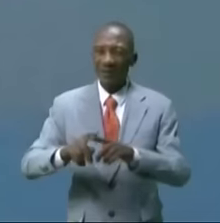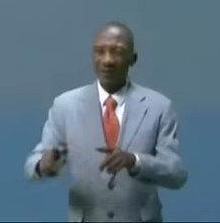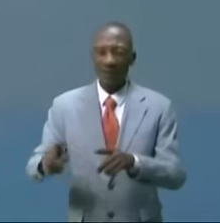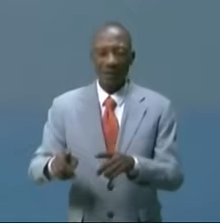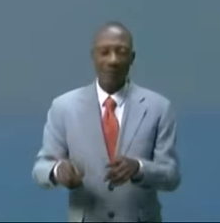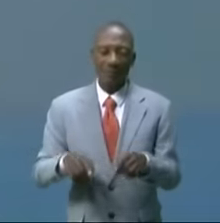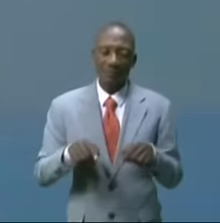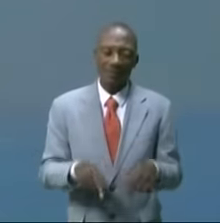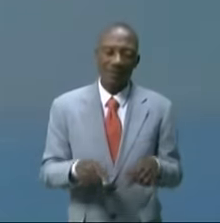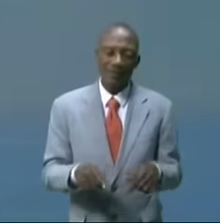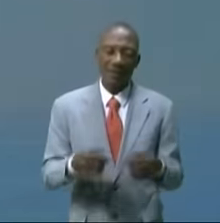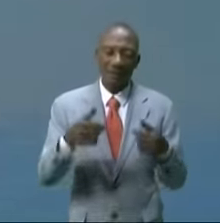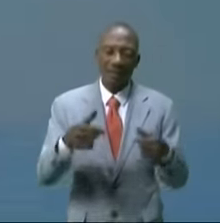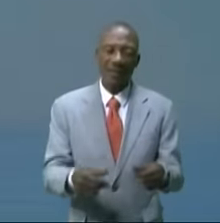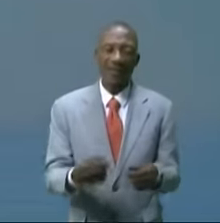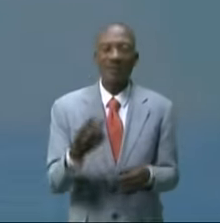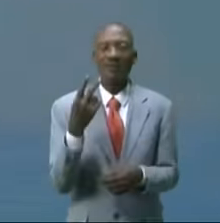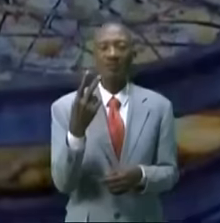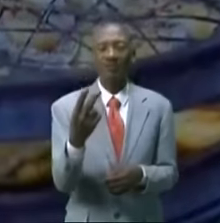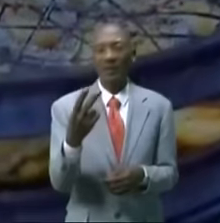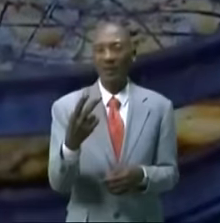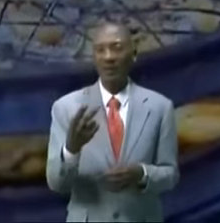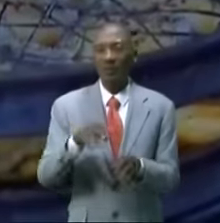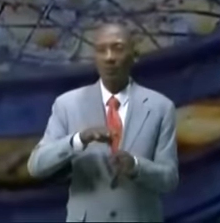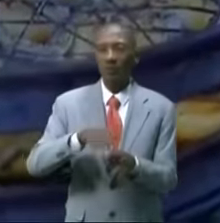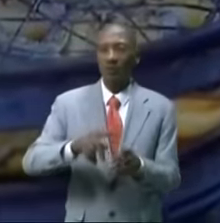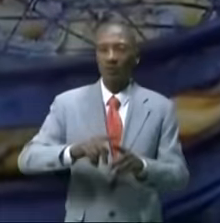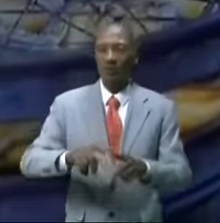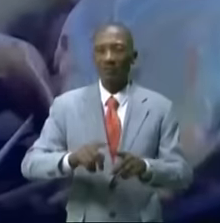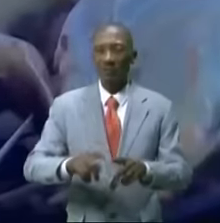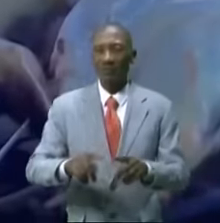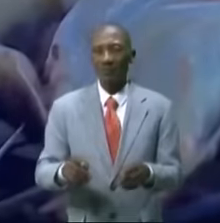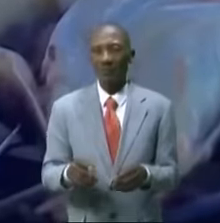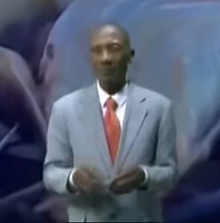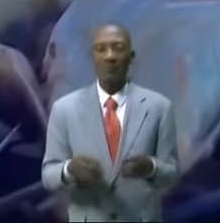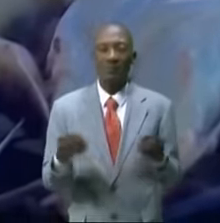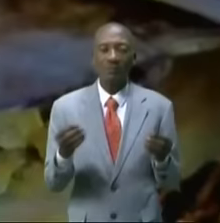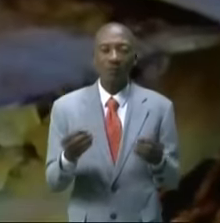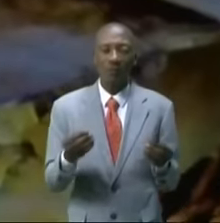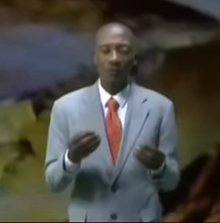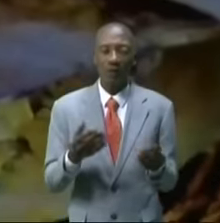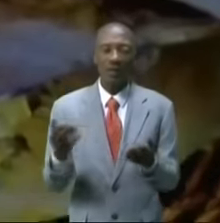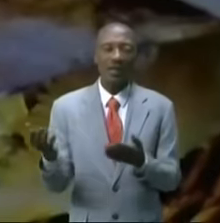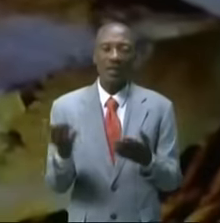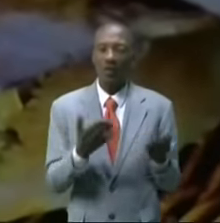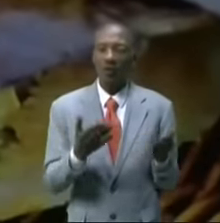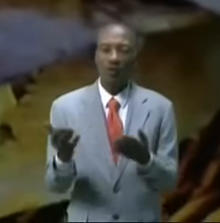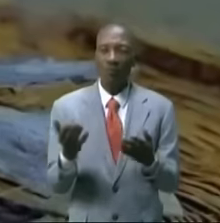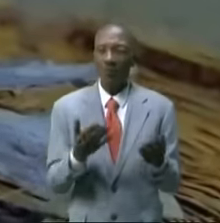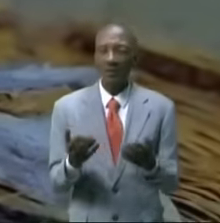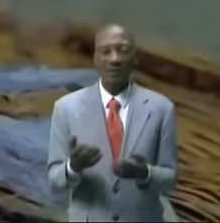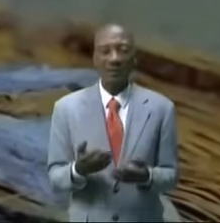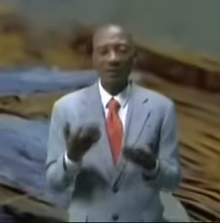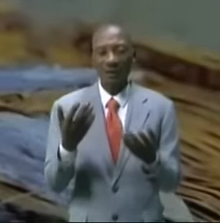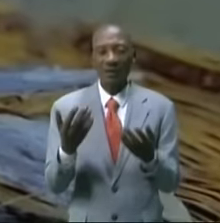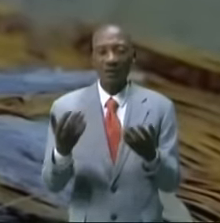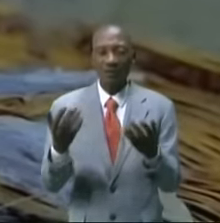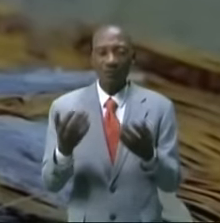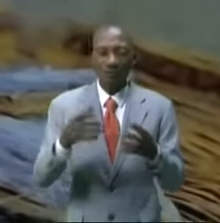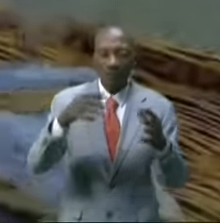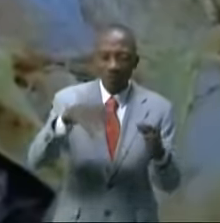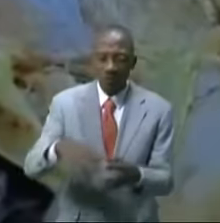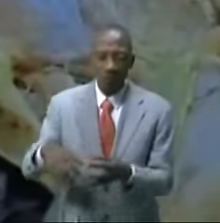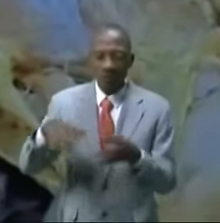eaux, reconnues mondialement. Conséquence, la plupart des commerçants sont obligés de se ravitailler à partir de